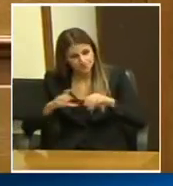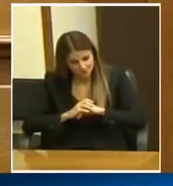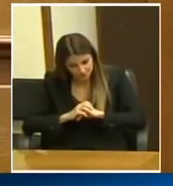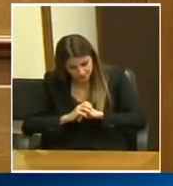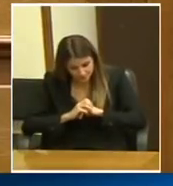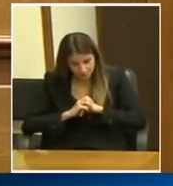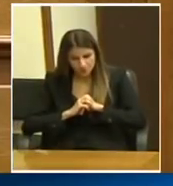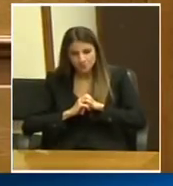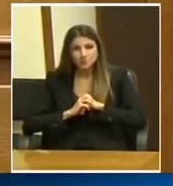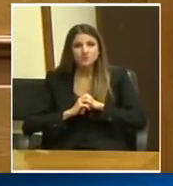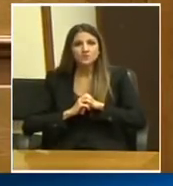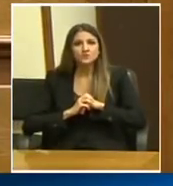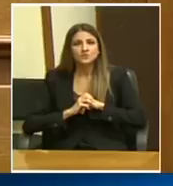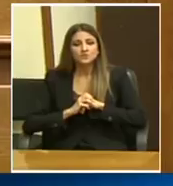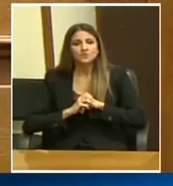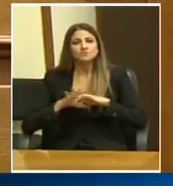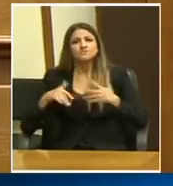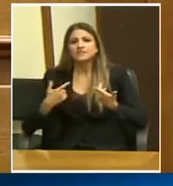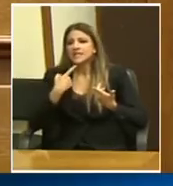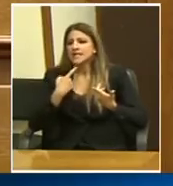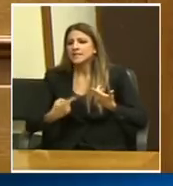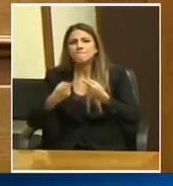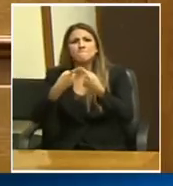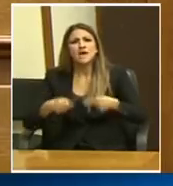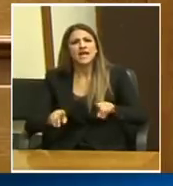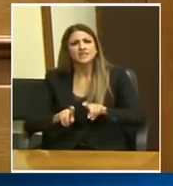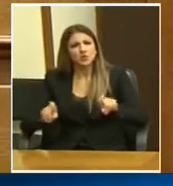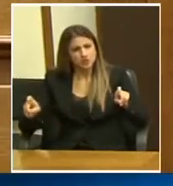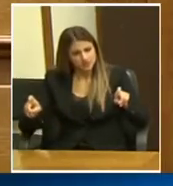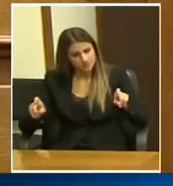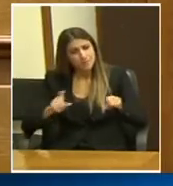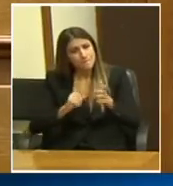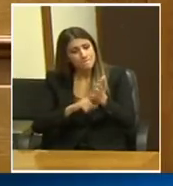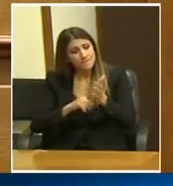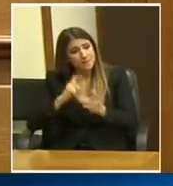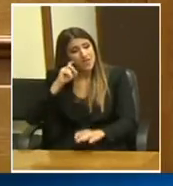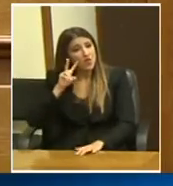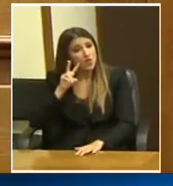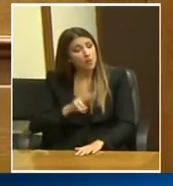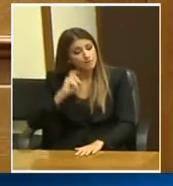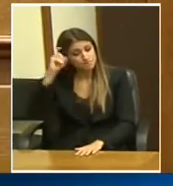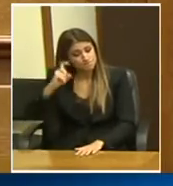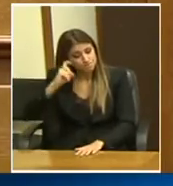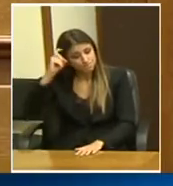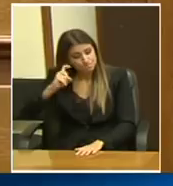Για να αντιληφθούμε σε τι ακριβώς συνίσταται το εθνικιστικό παράδοξο, δεν έχετε παρά να ρίξουμε μια ματιά,